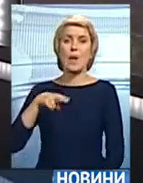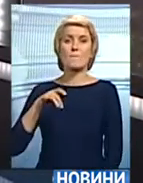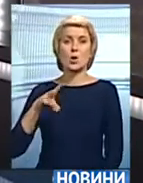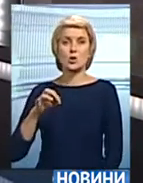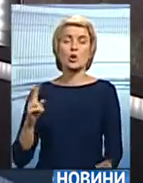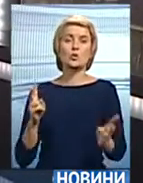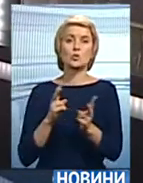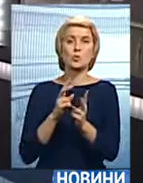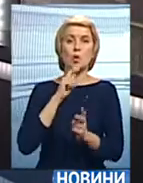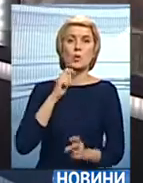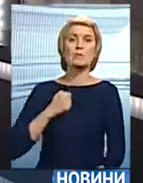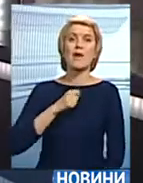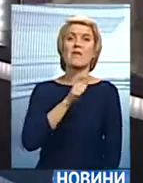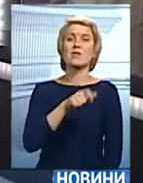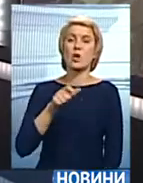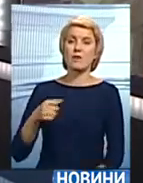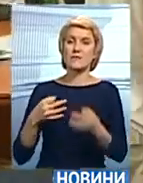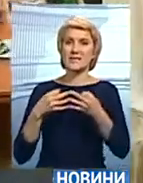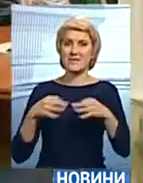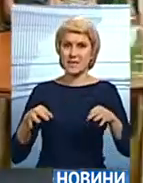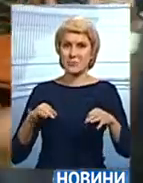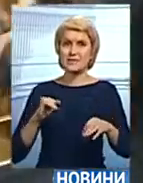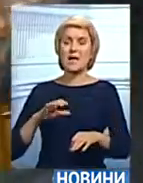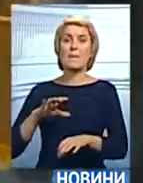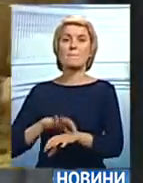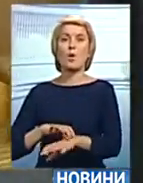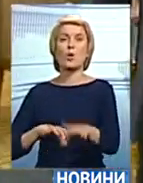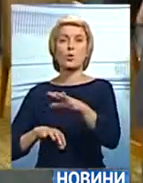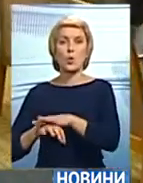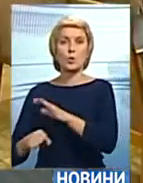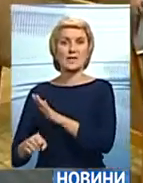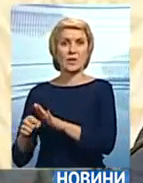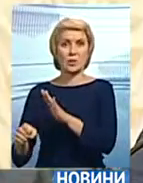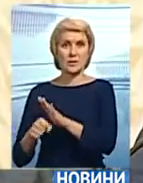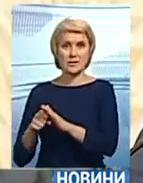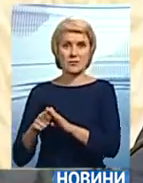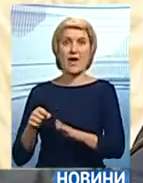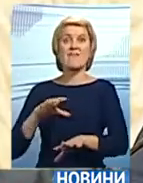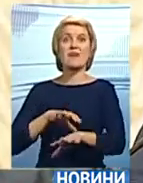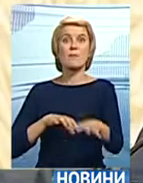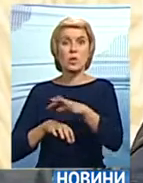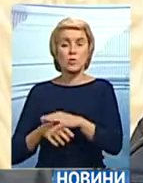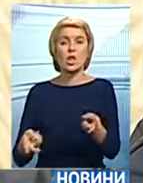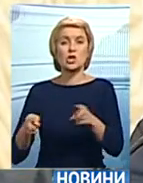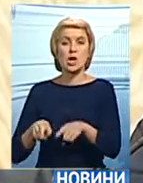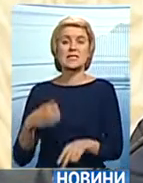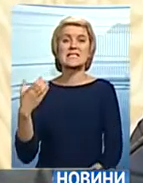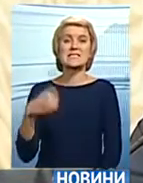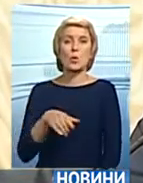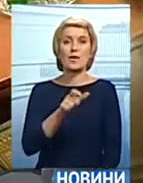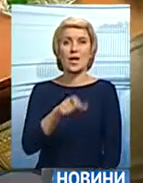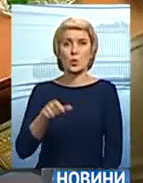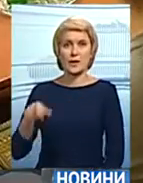українськими вояками, звільненими з полону терористів у Донецькій області. За словами Порошенка, у полоні досі залишається понад сотня